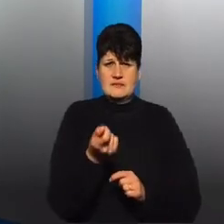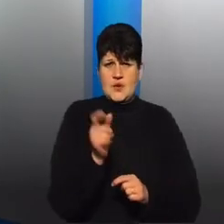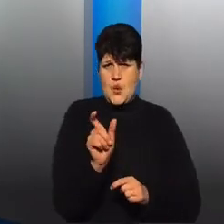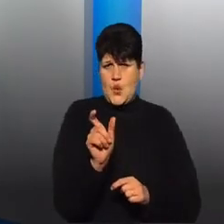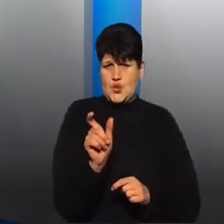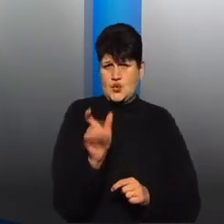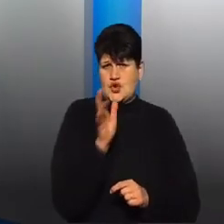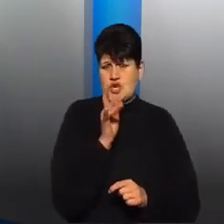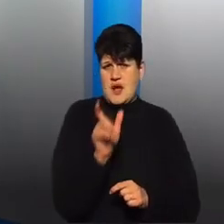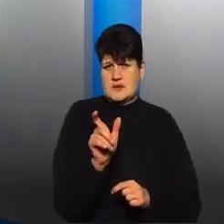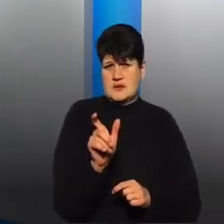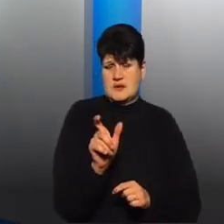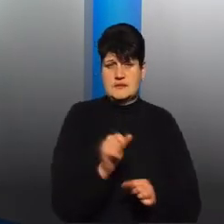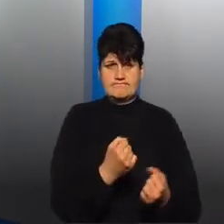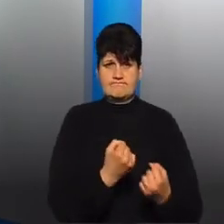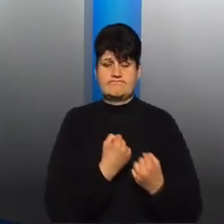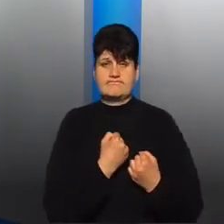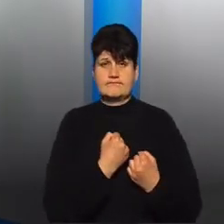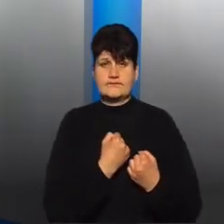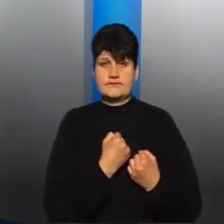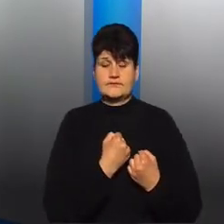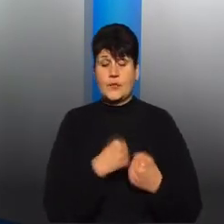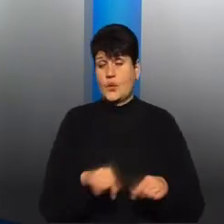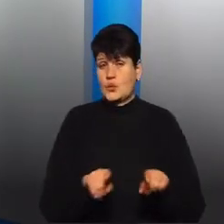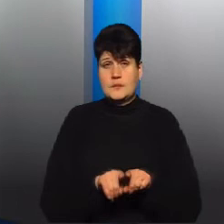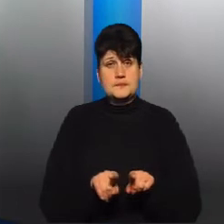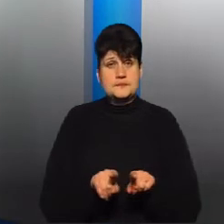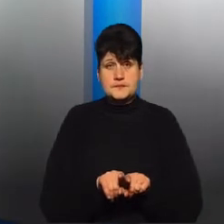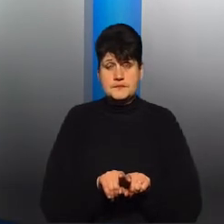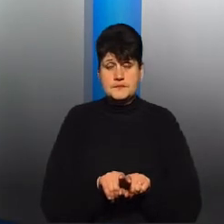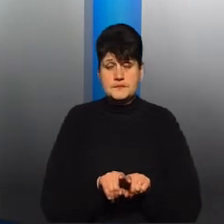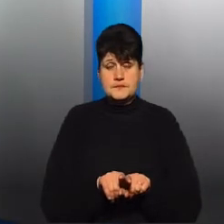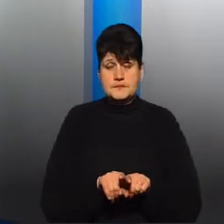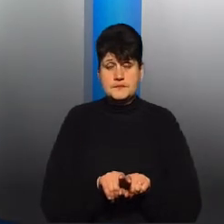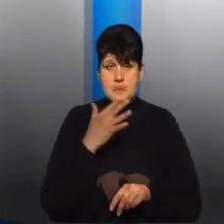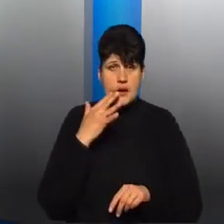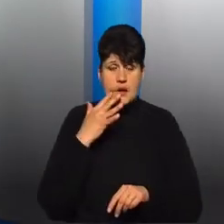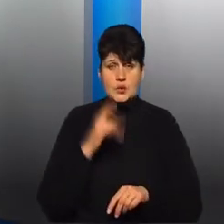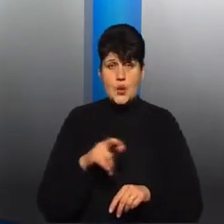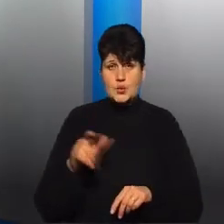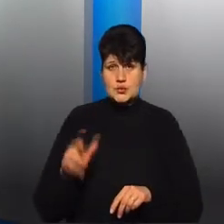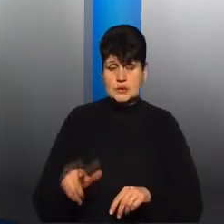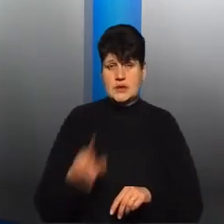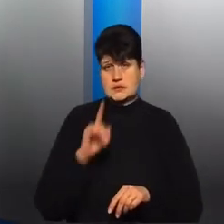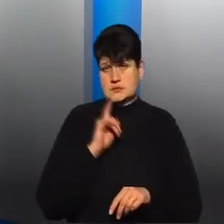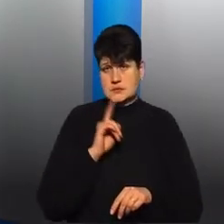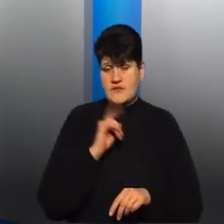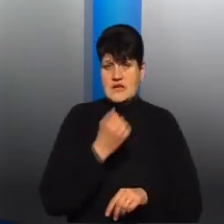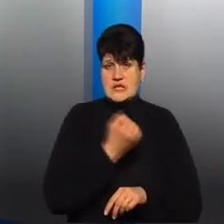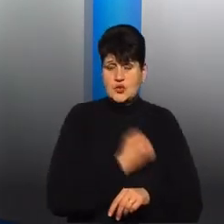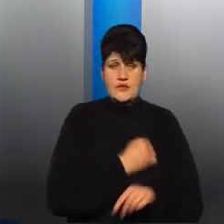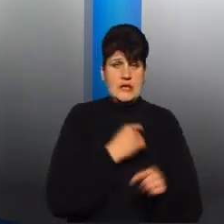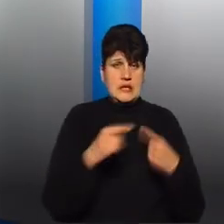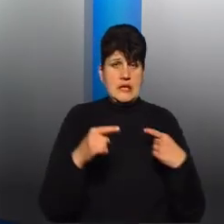короткочасний імунний захист, так же само, як багато людей сезонно вакцинуються від того чи іншого вірусу